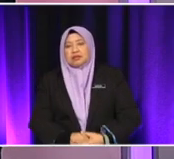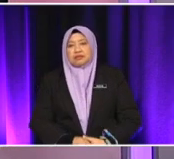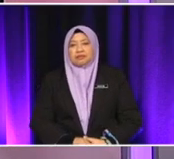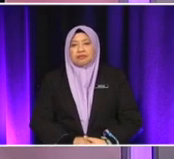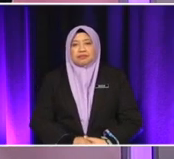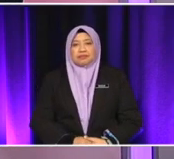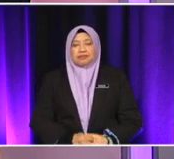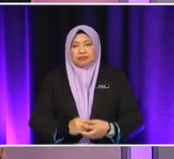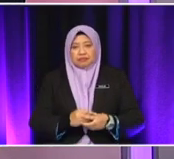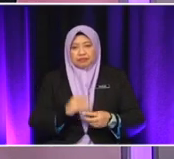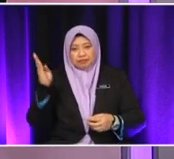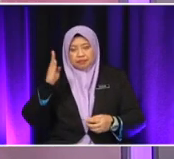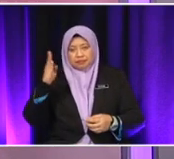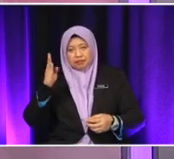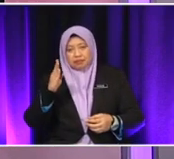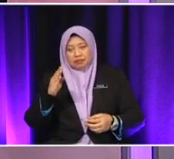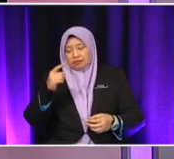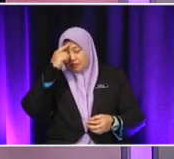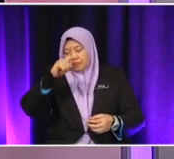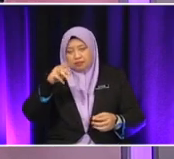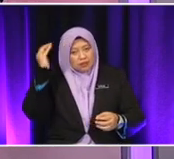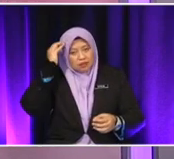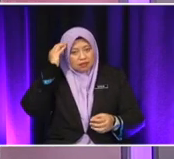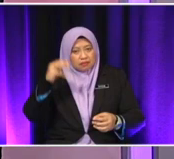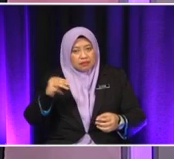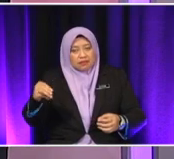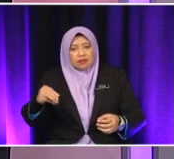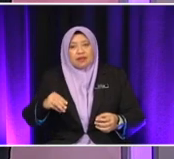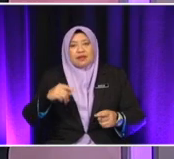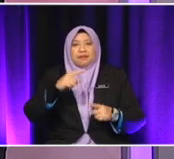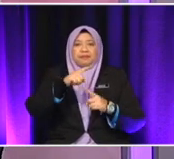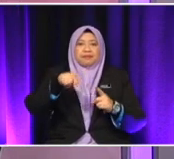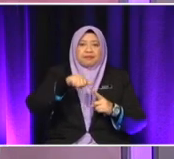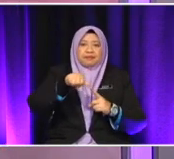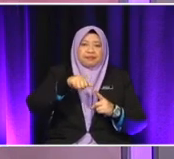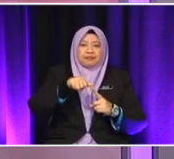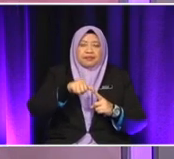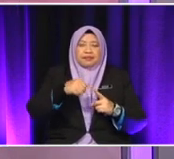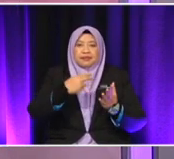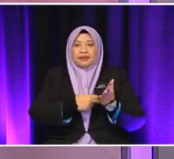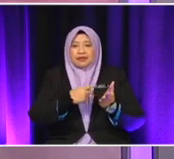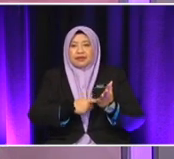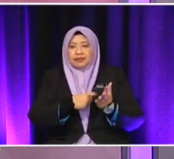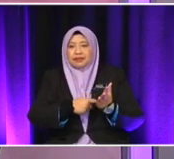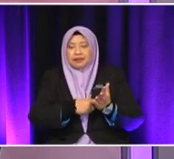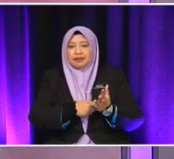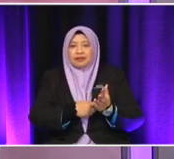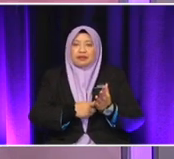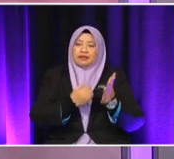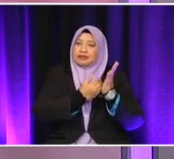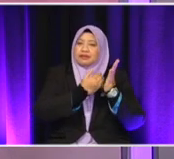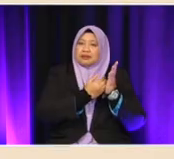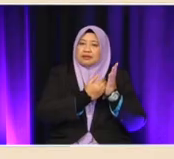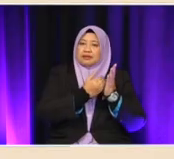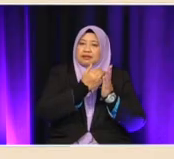untuk pengetahuan murid-murid semua apabila harga faktur pengeluaran naik atau pun meningkat